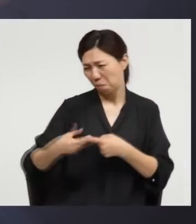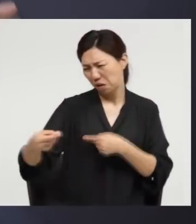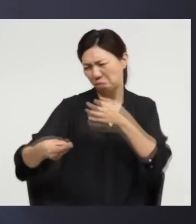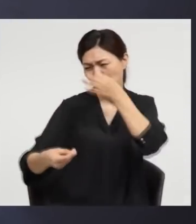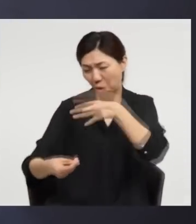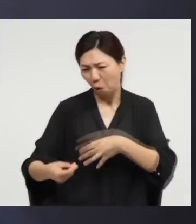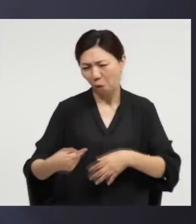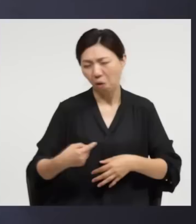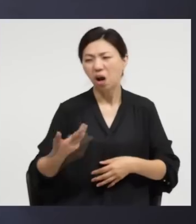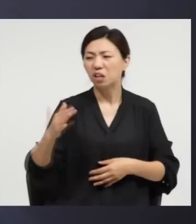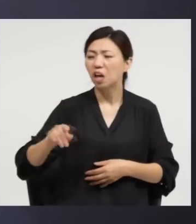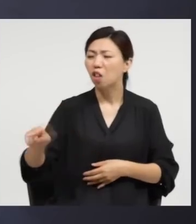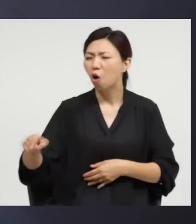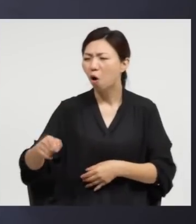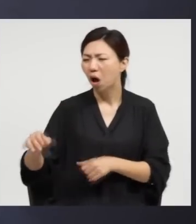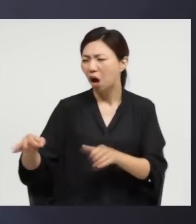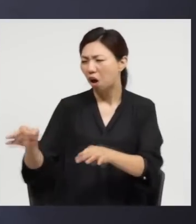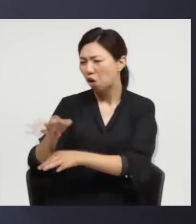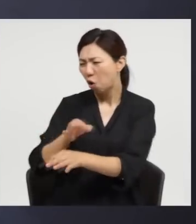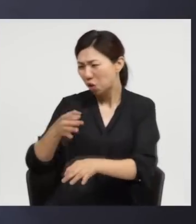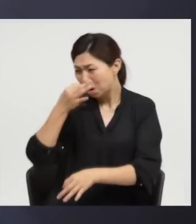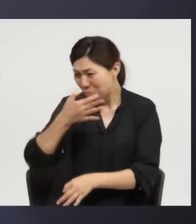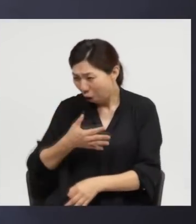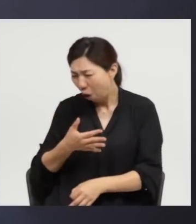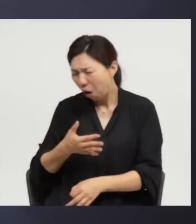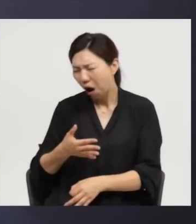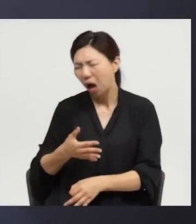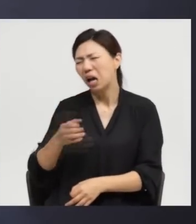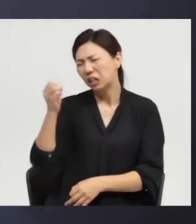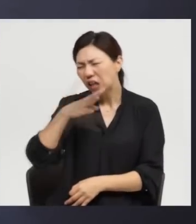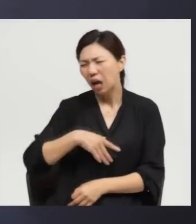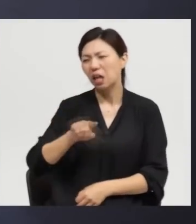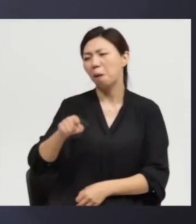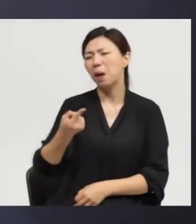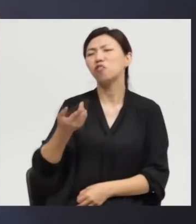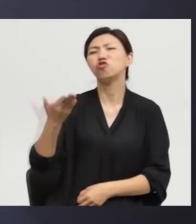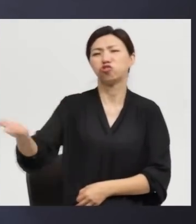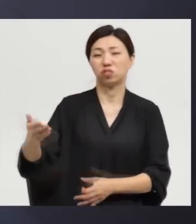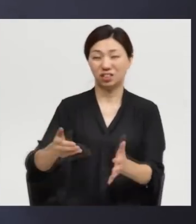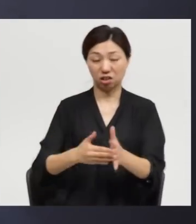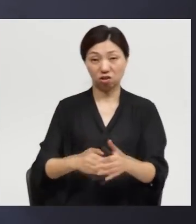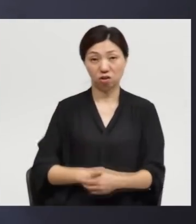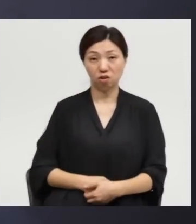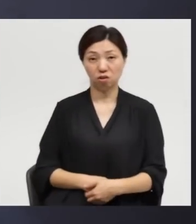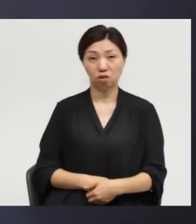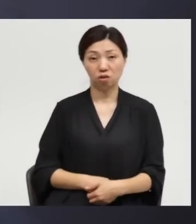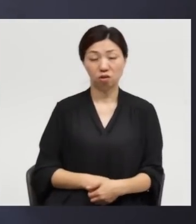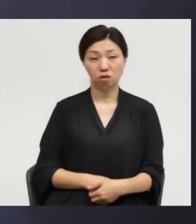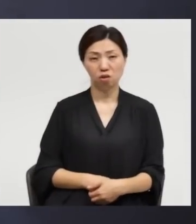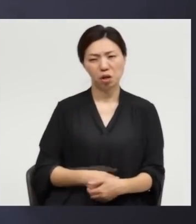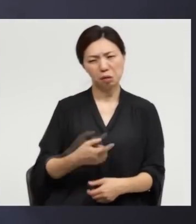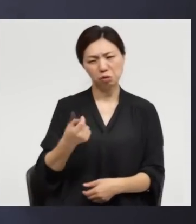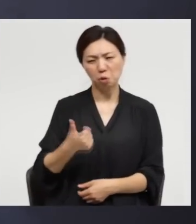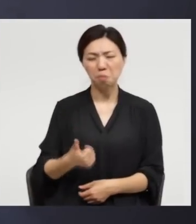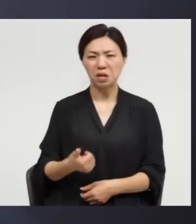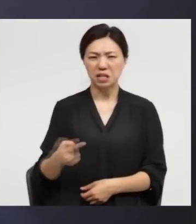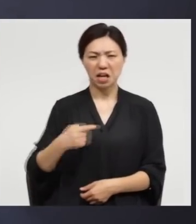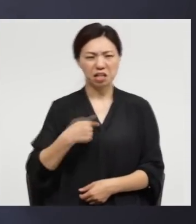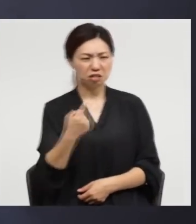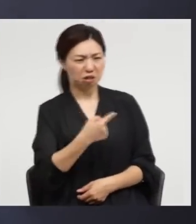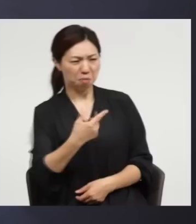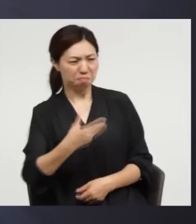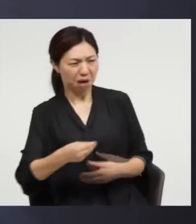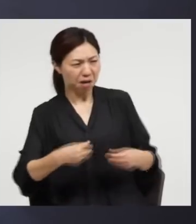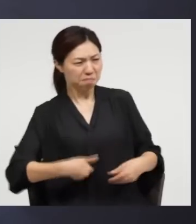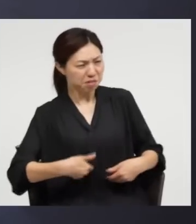어렵다니까 내 이 100만 원 내 좀 지원을 할게. 빌려주는 게 아니고 줘버리는 거예요. 그러면